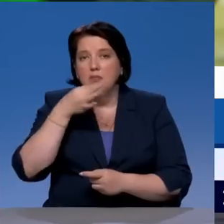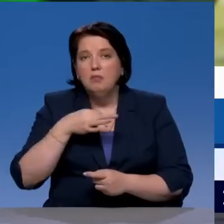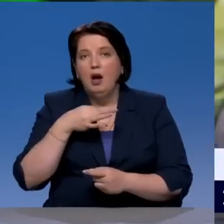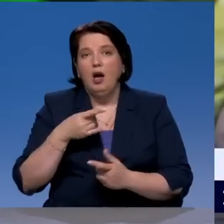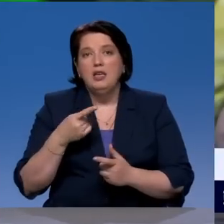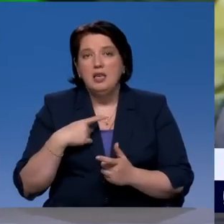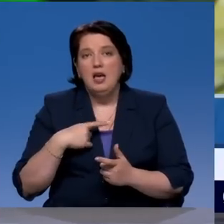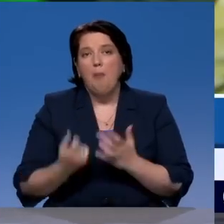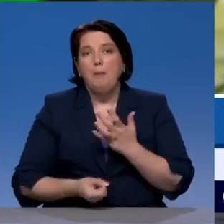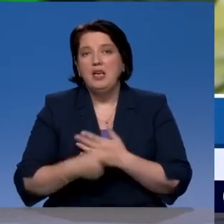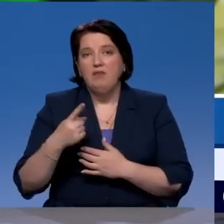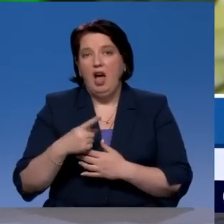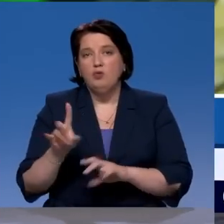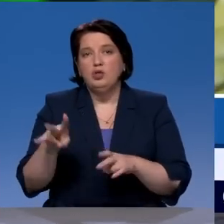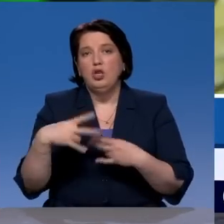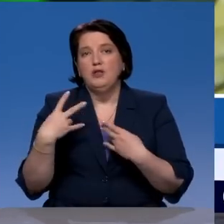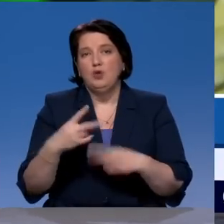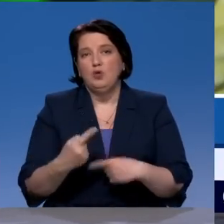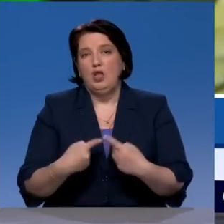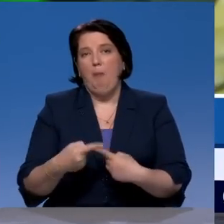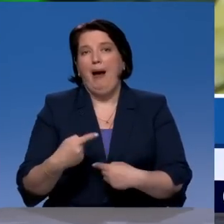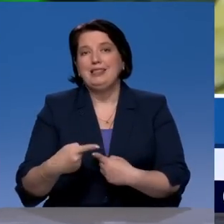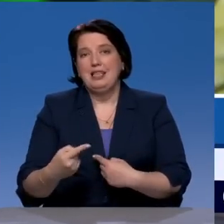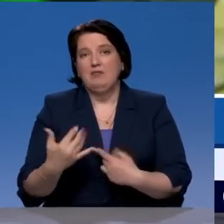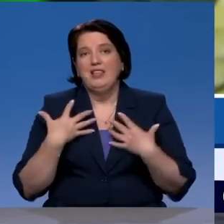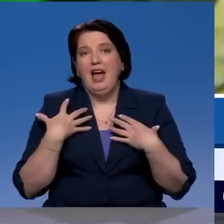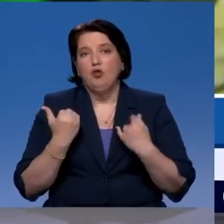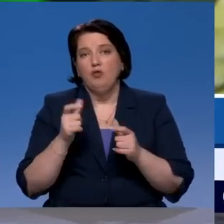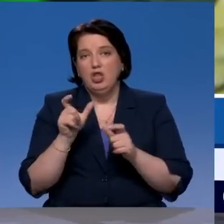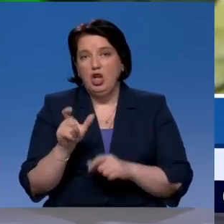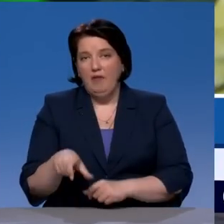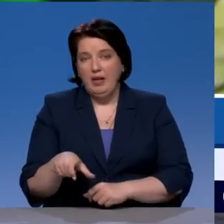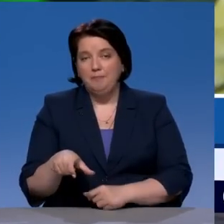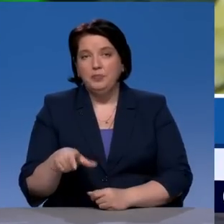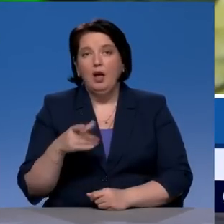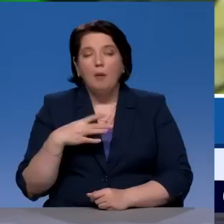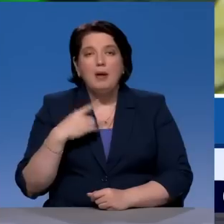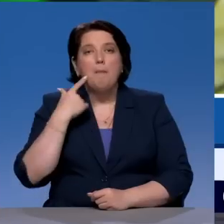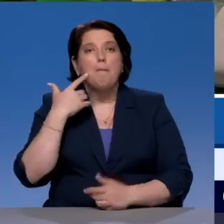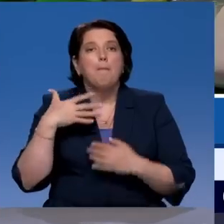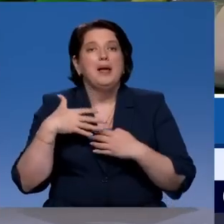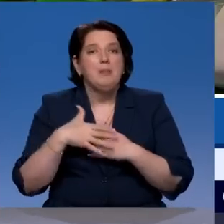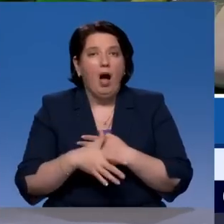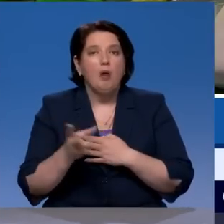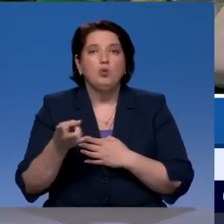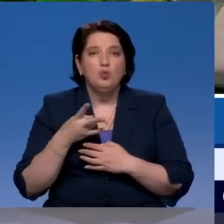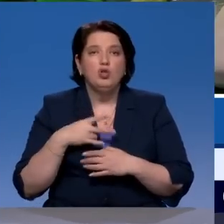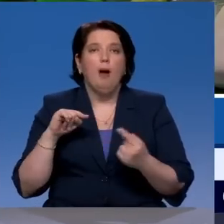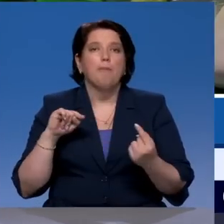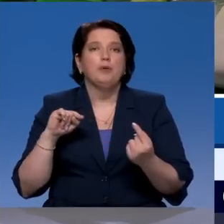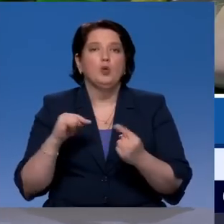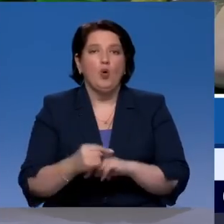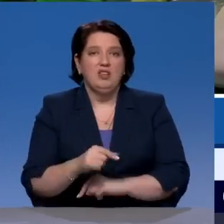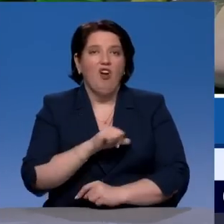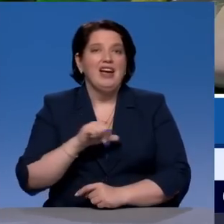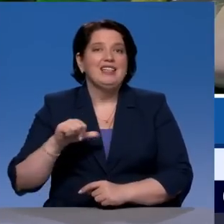таким нежелательным последствиям, мы просто останемся без антибиотиков. Игорь Викторович, ну мы прекрасно понимаем, что с одной стороны нужно бороться с самолечением, нужно просвещать людей, нужно